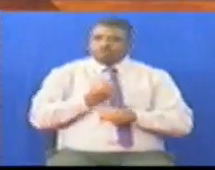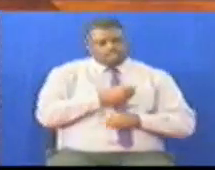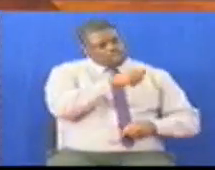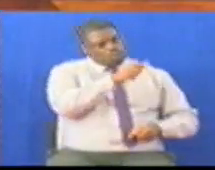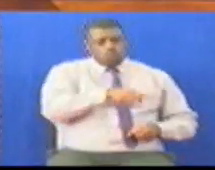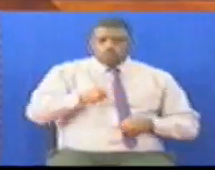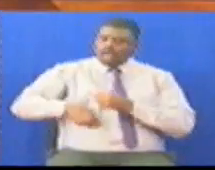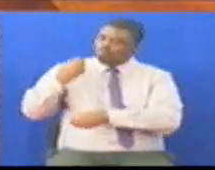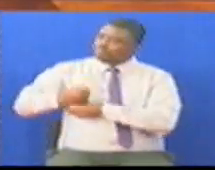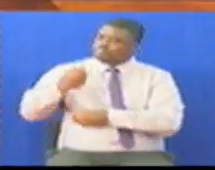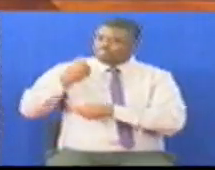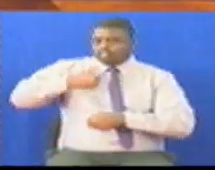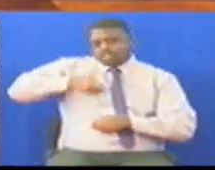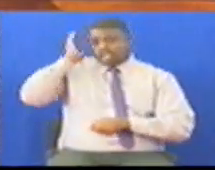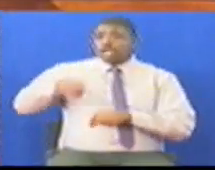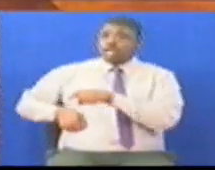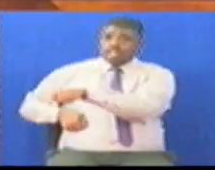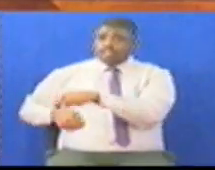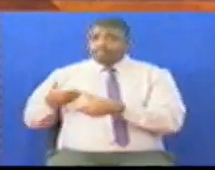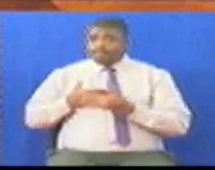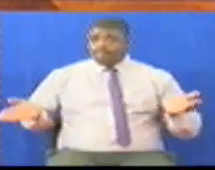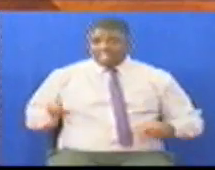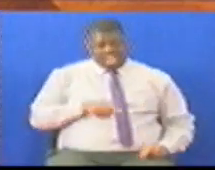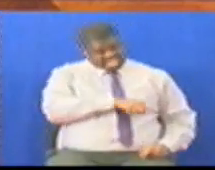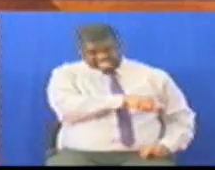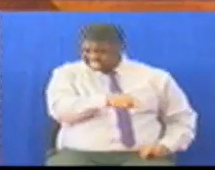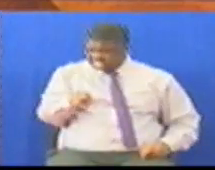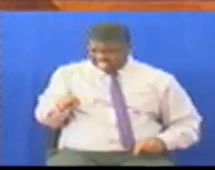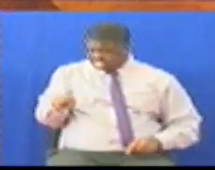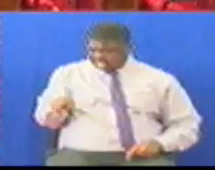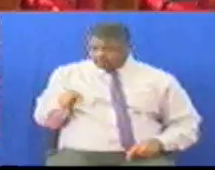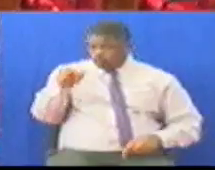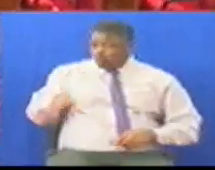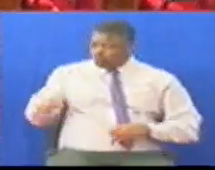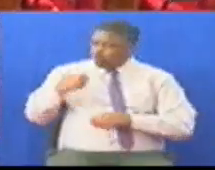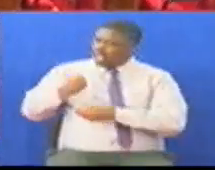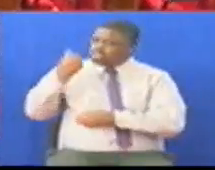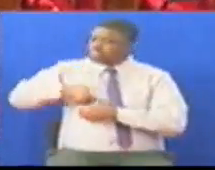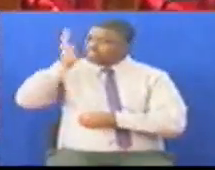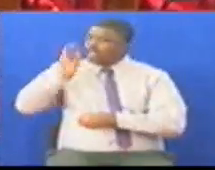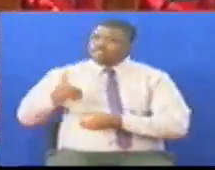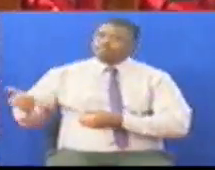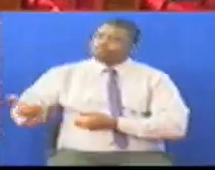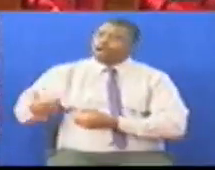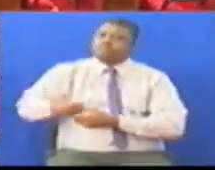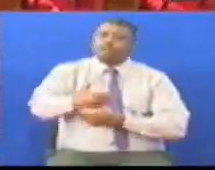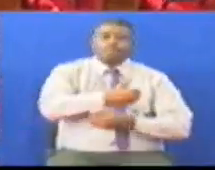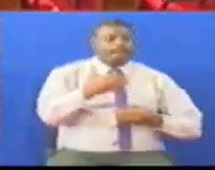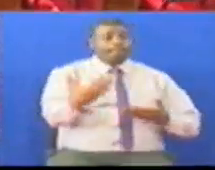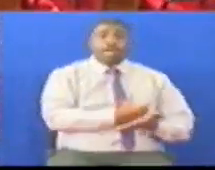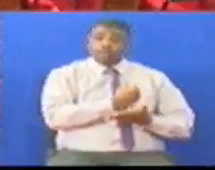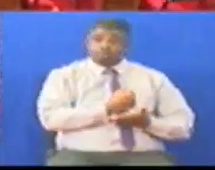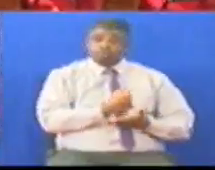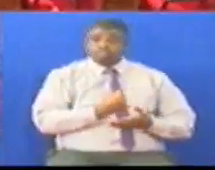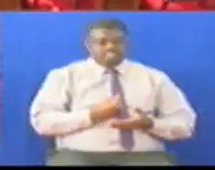wa umma. Bila watumishi wa umma kukusanya mapato kwa wingi kiasi hicho, yale mengi tunayoyafanya katika serikali ya awamu ya